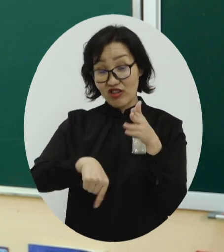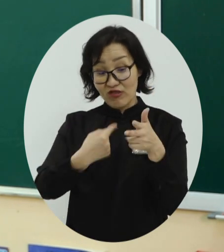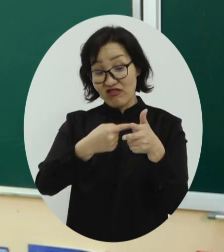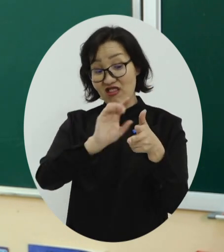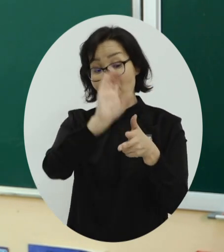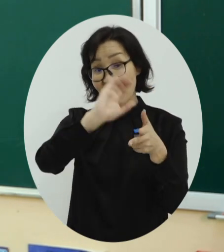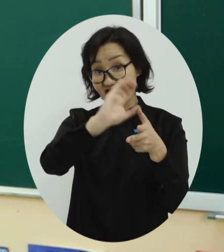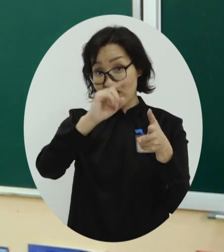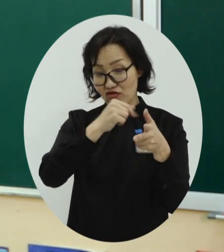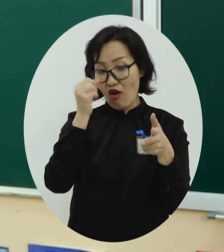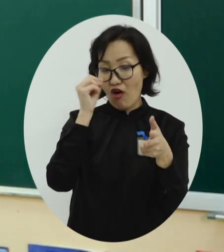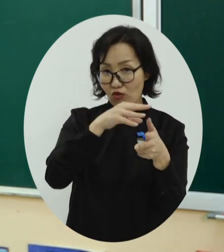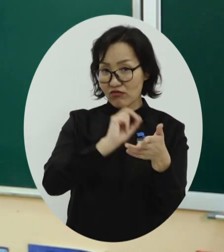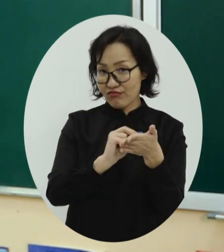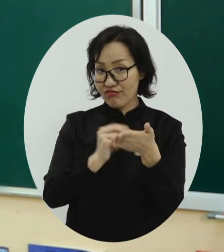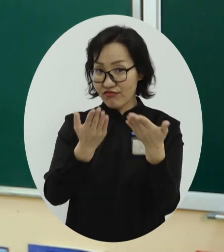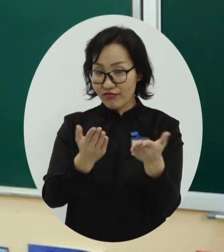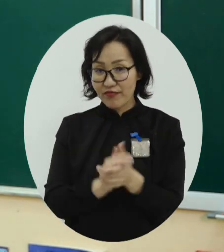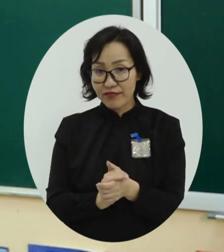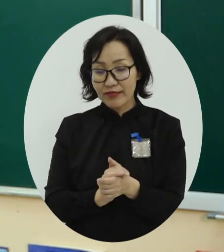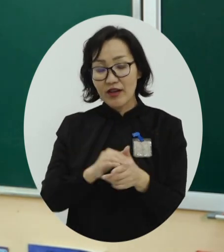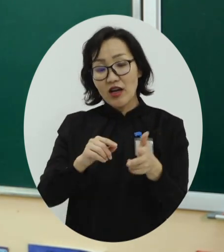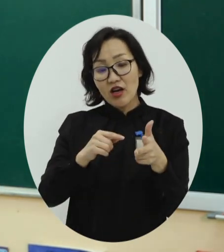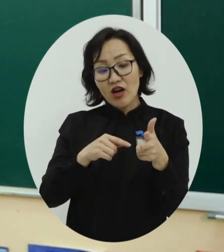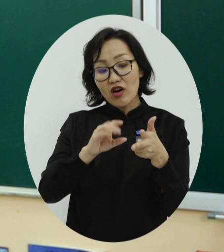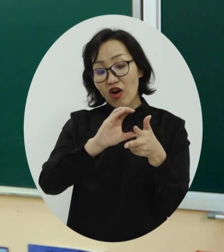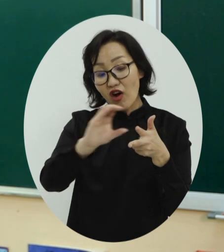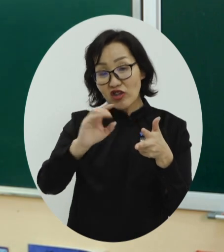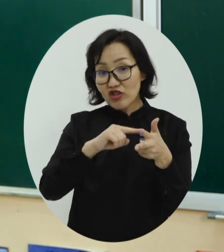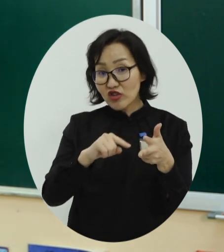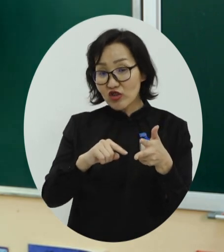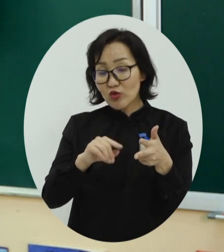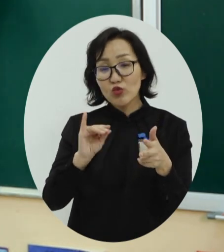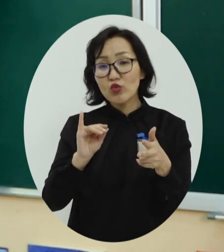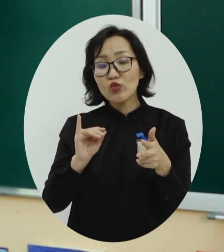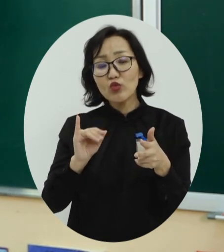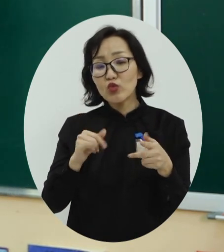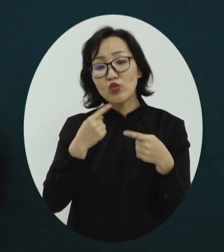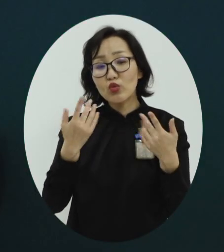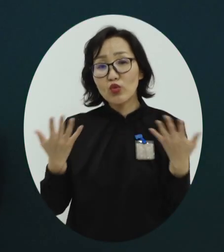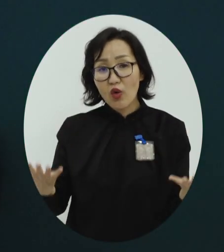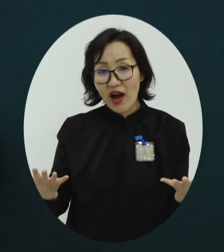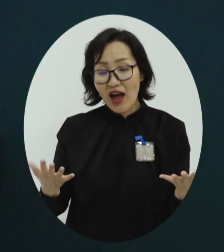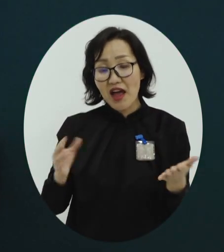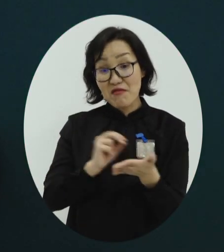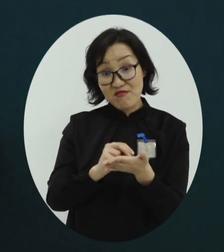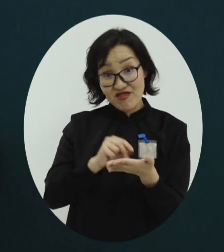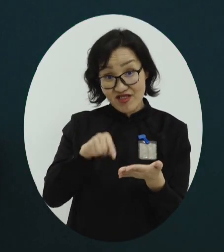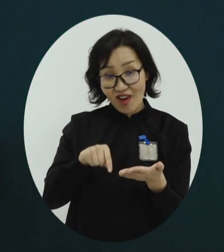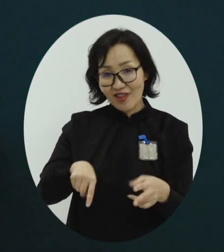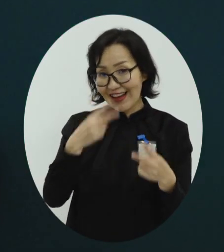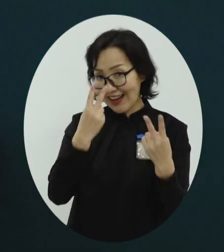байна. За, тэгвэл өдрийн тэмдэглэлийн гол хэсэгт бүгдээрээ хамтдаа юуны тухай бичдэг